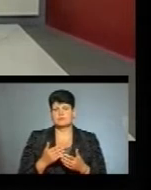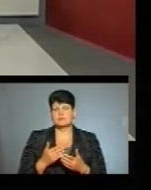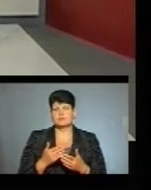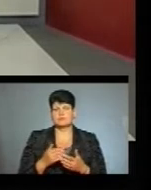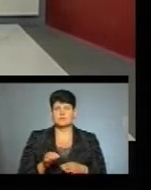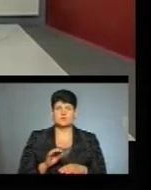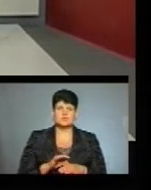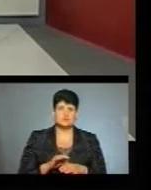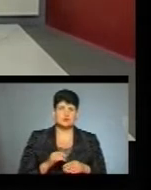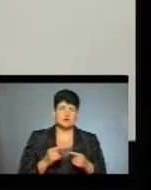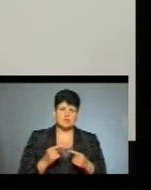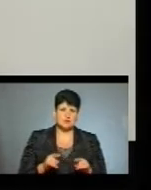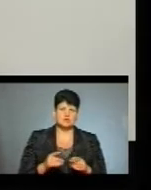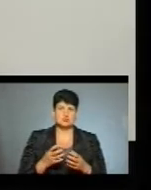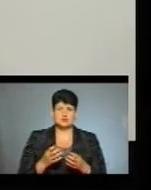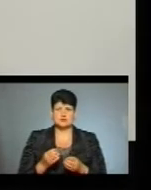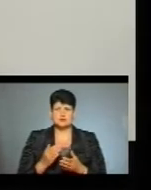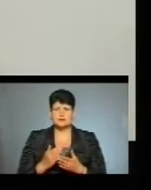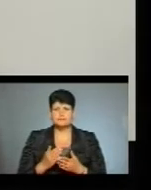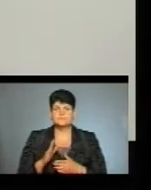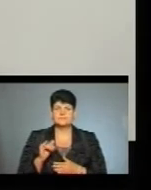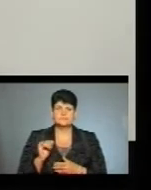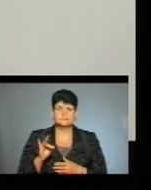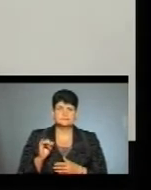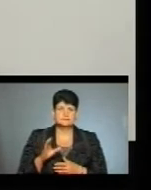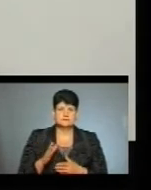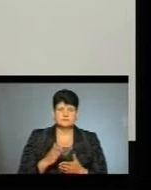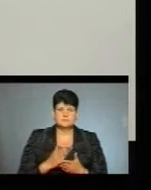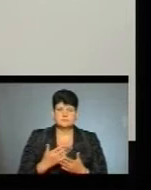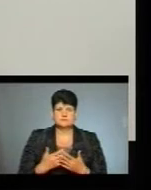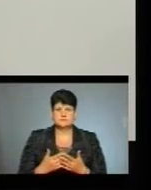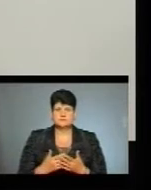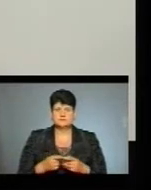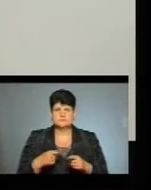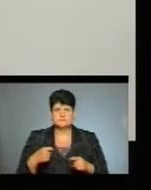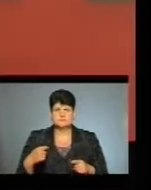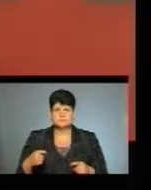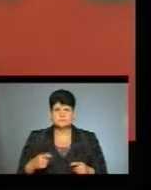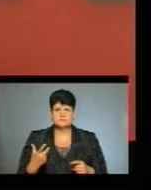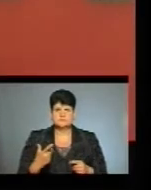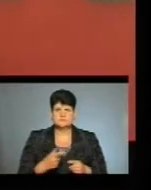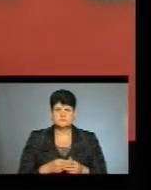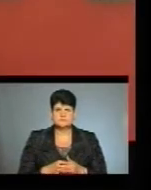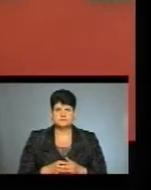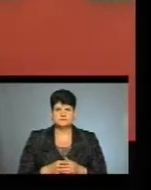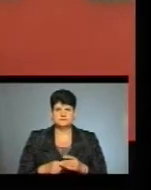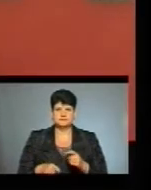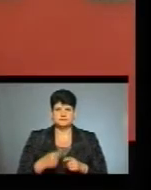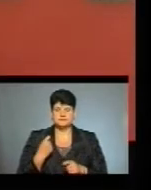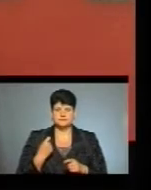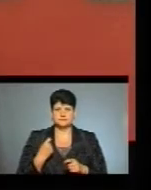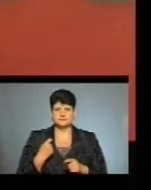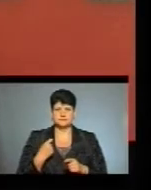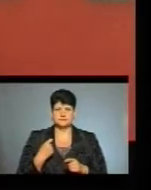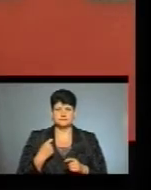якісь захворювання ще мимо того, вірусні інфекції, тоді дається відтермінування від щеплень і порушується календар